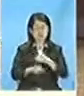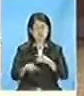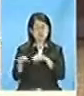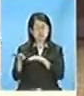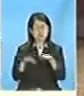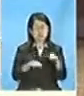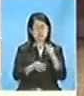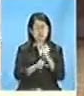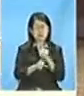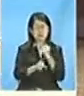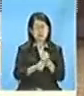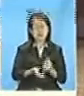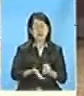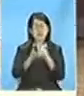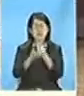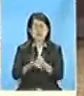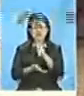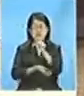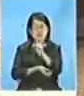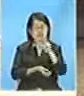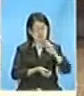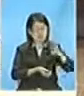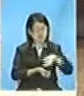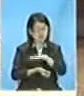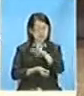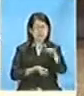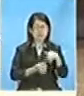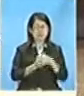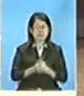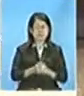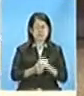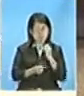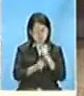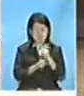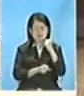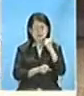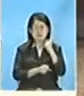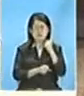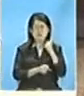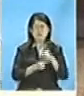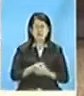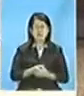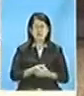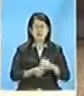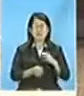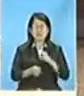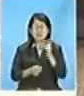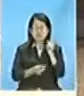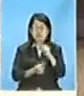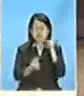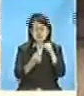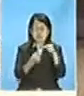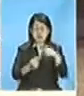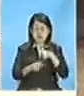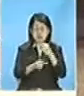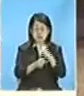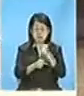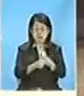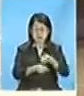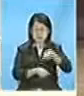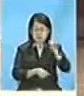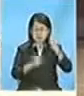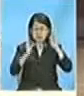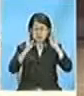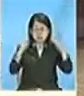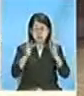านรับใช้ท่านสมาชิกทุกท่านได้อย่างเต็มที่จากประสบการณ์ทำงานและการศึก